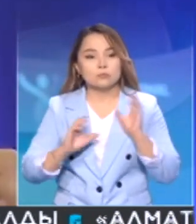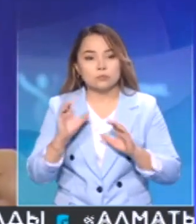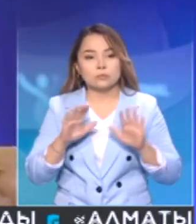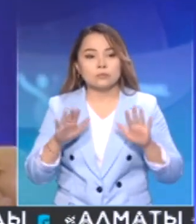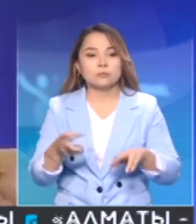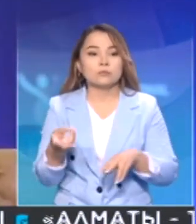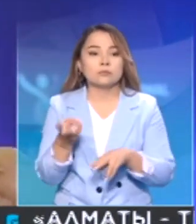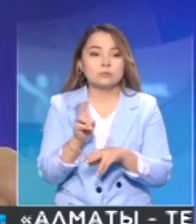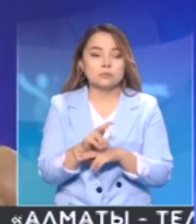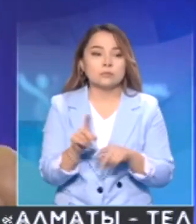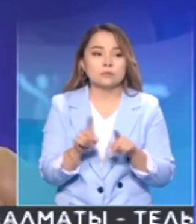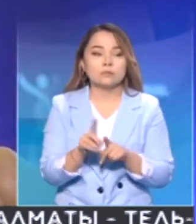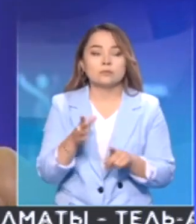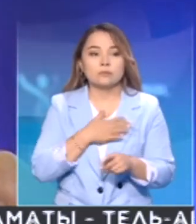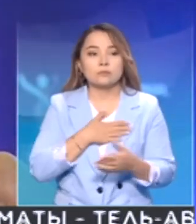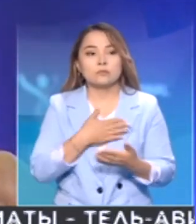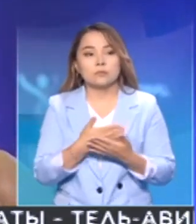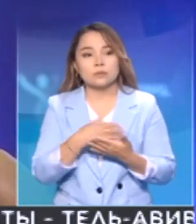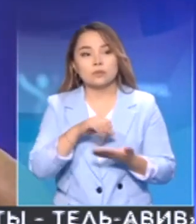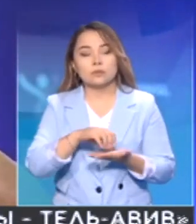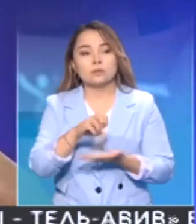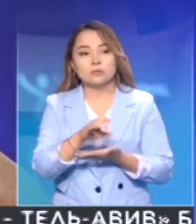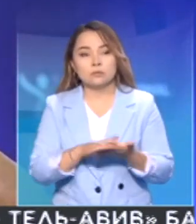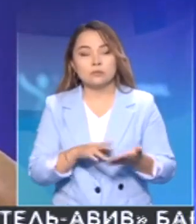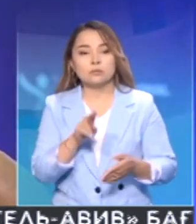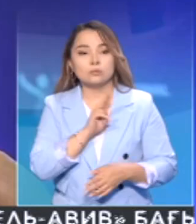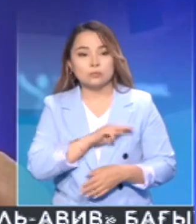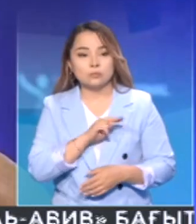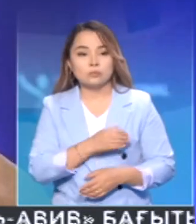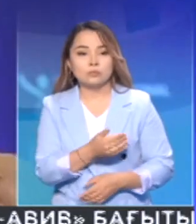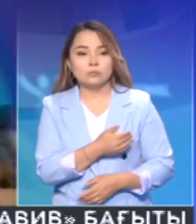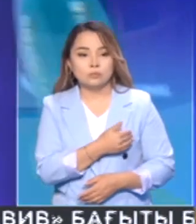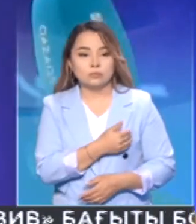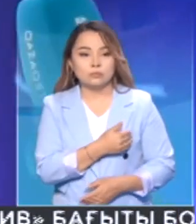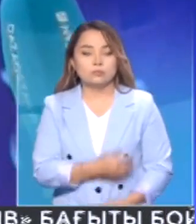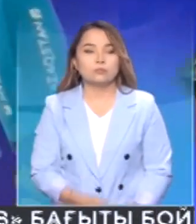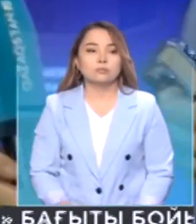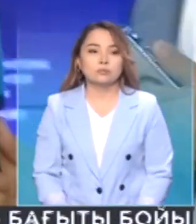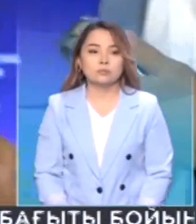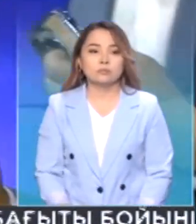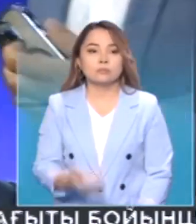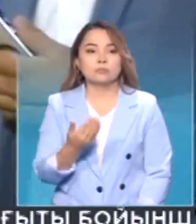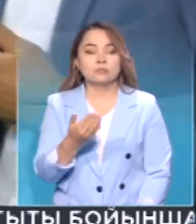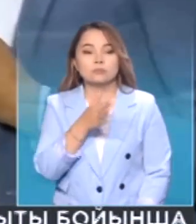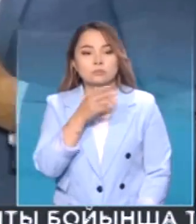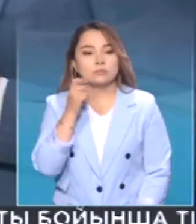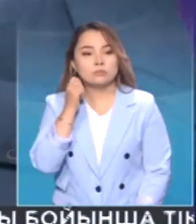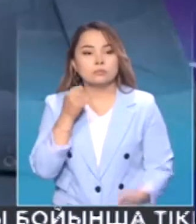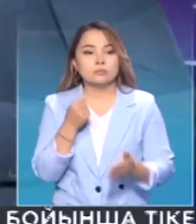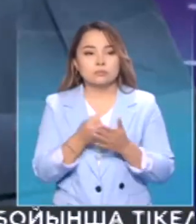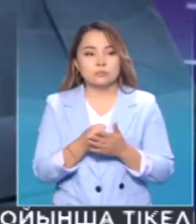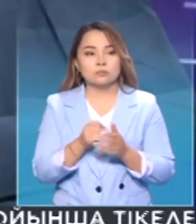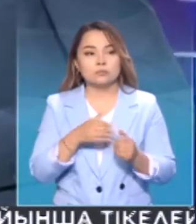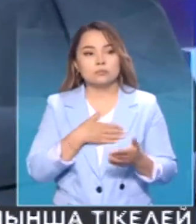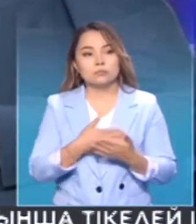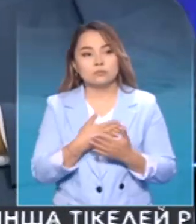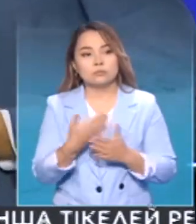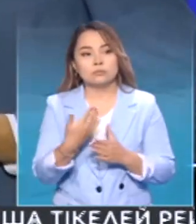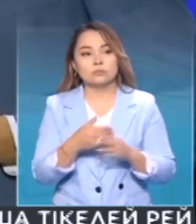қабырғасына келгеннен кейін біз волонтерлікпен ары қарай өзіміздің жұмысымызды жалғастырдық. Сіздің ойыңызша неше жасыңызға дейін волонтер боласыз?